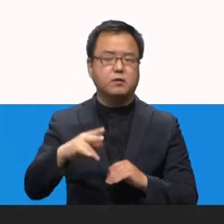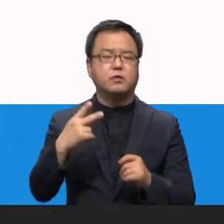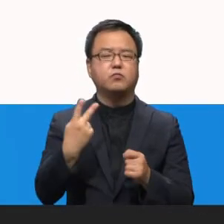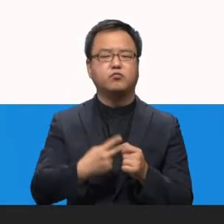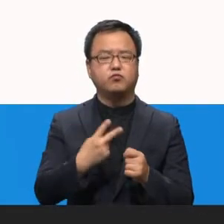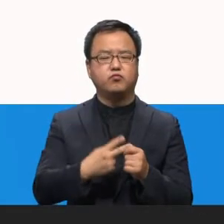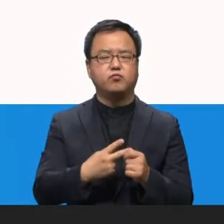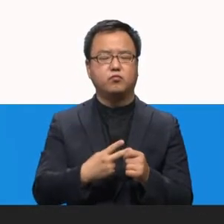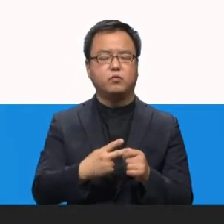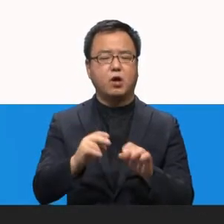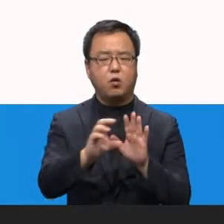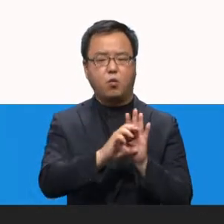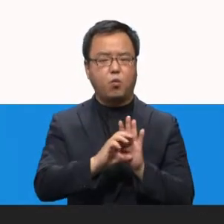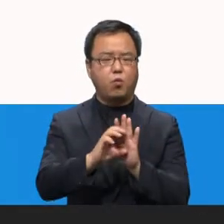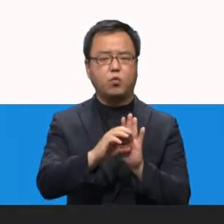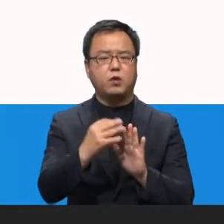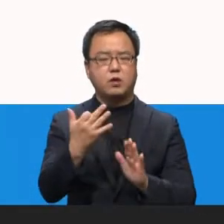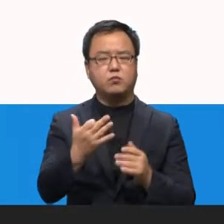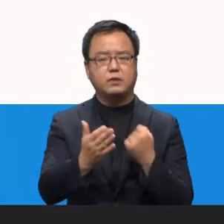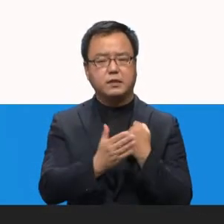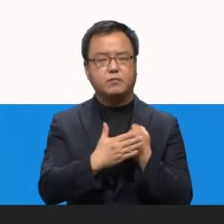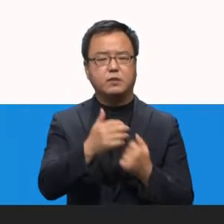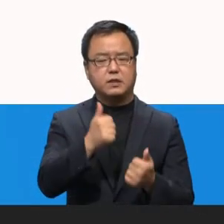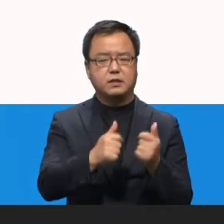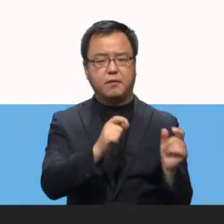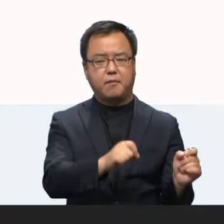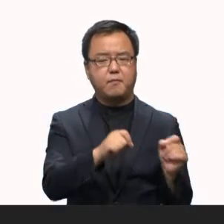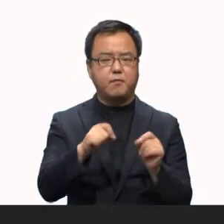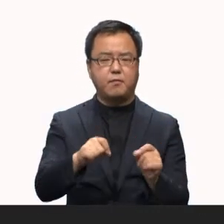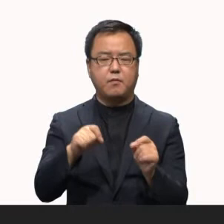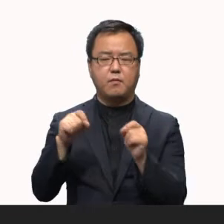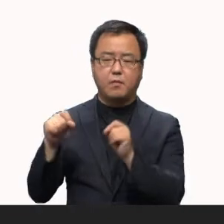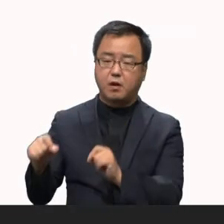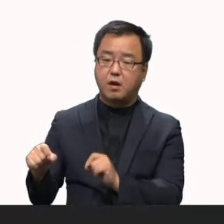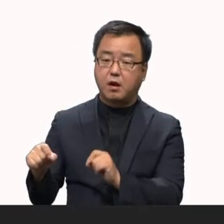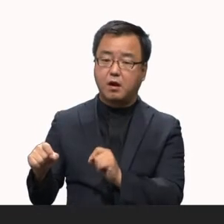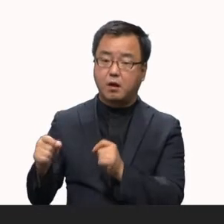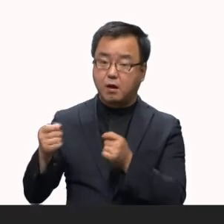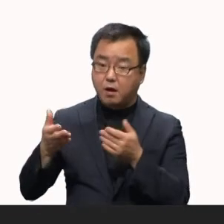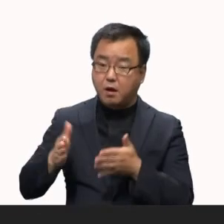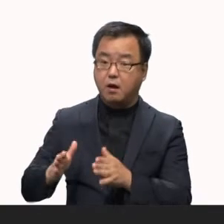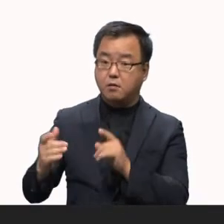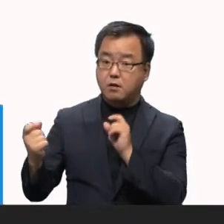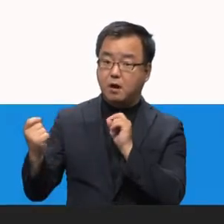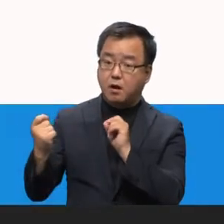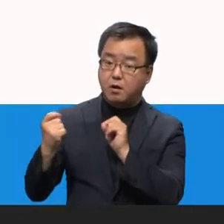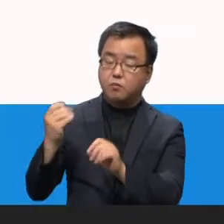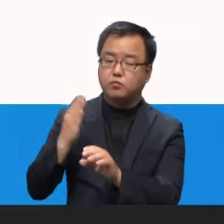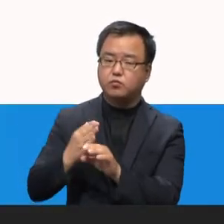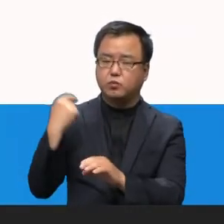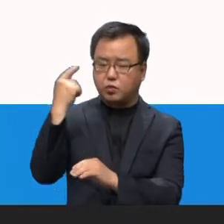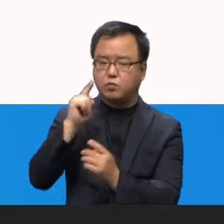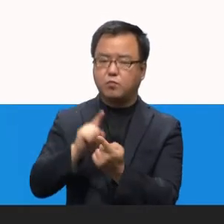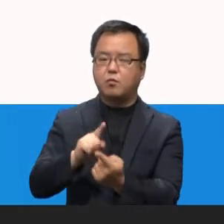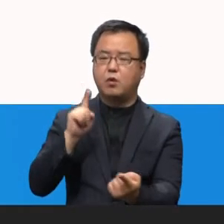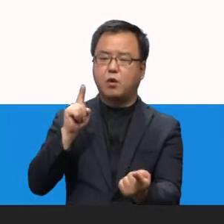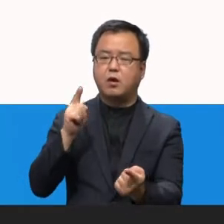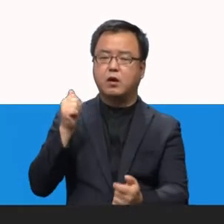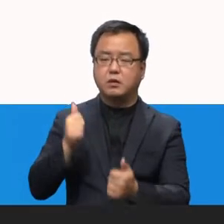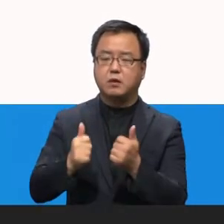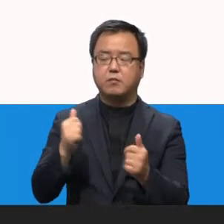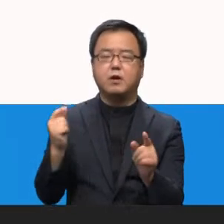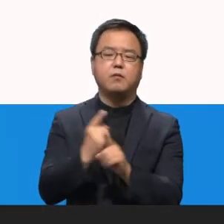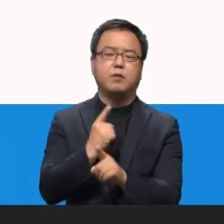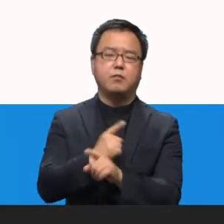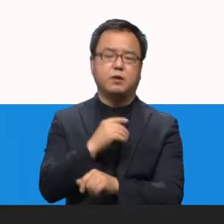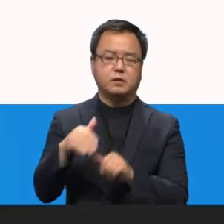이루어져서 출산 예정일에 임박한 날짜 발이 있습니다 예 그리고 비데는 시험이 되면서 여러가지 변화도 생깁니다